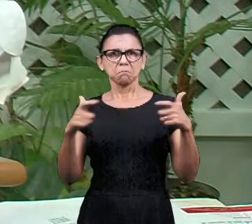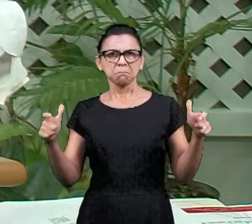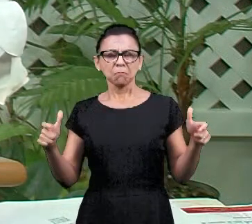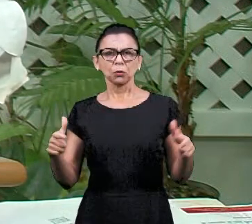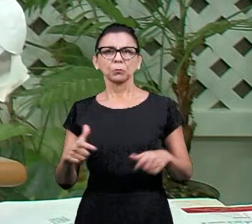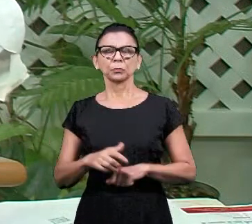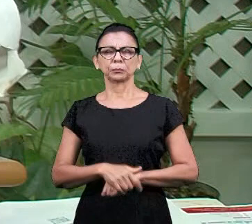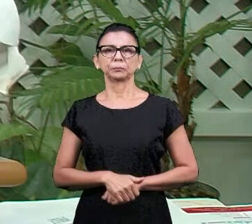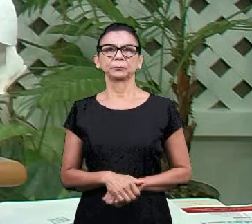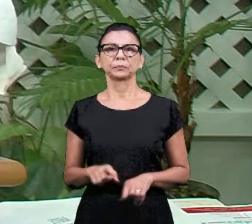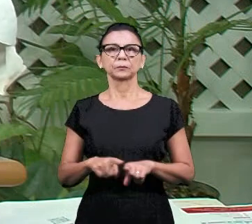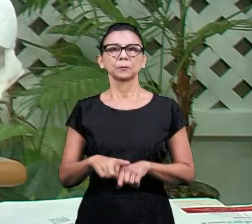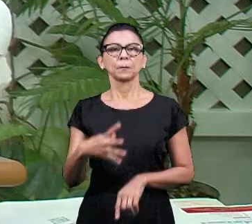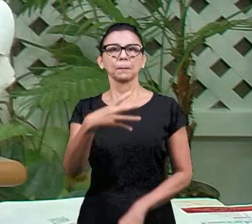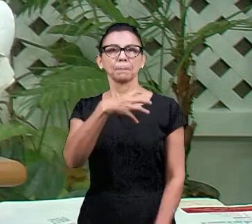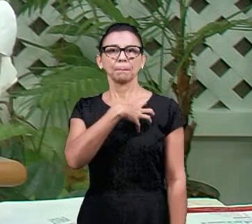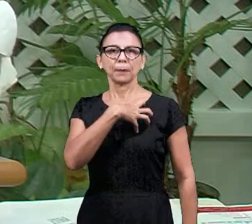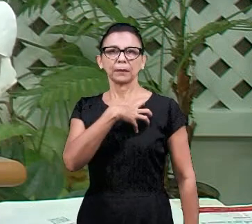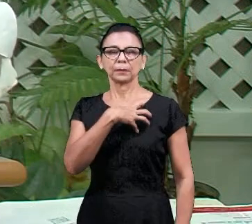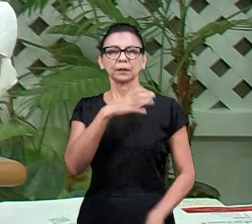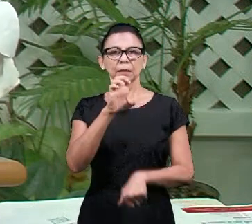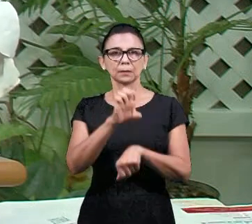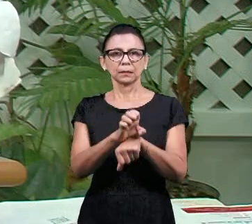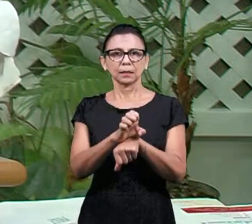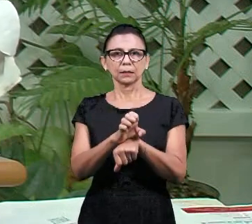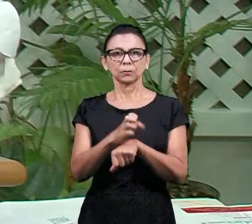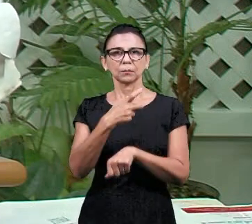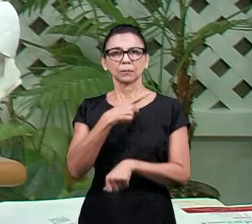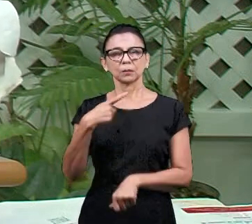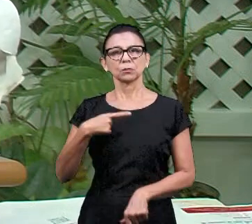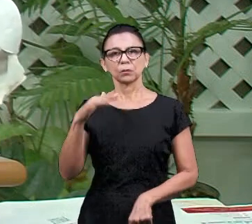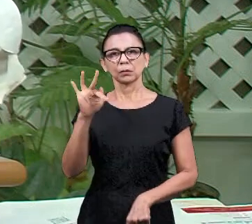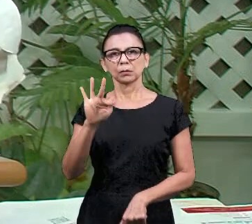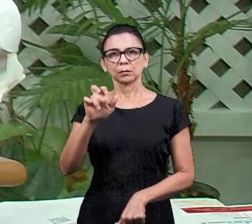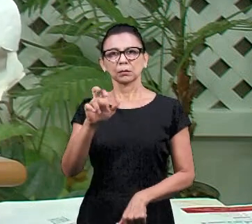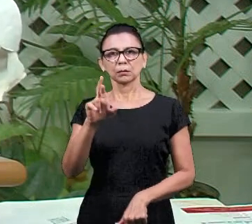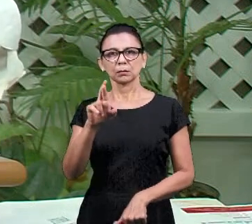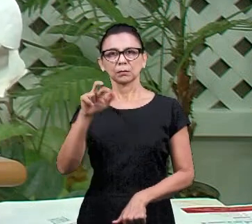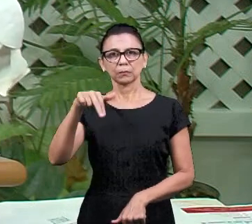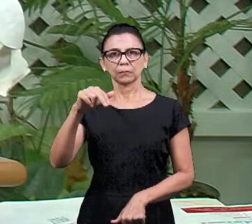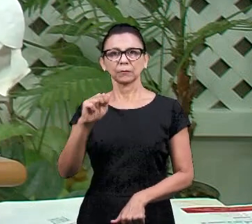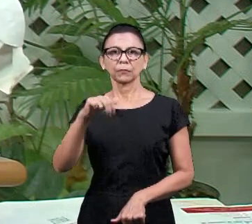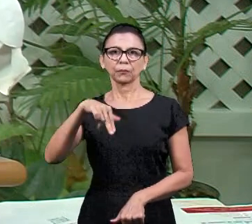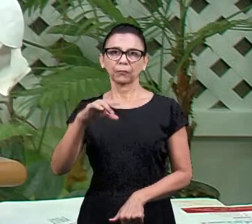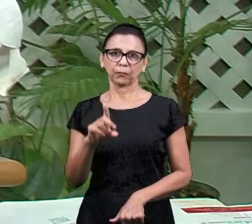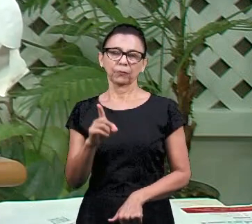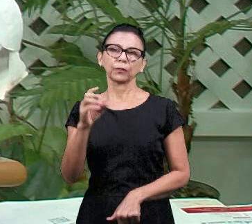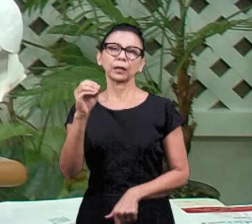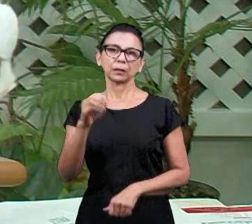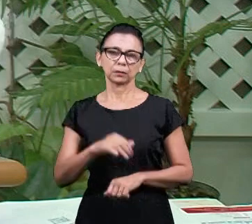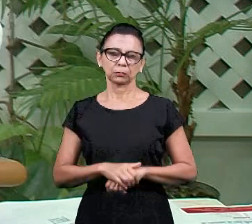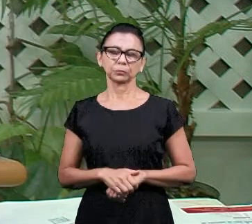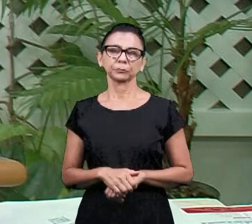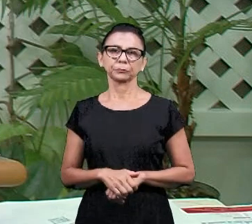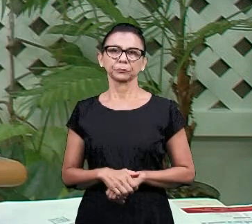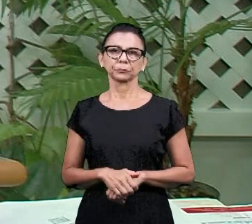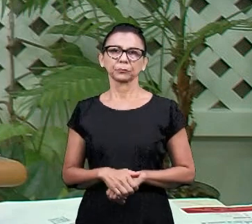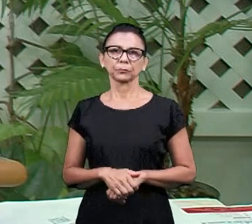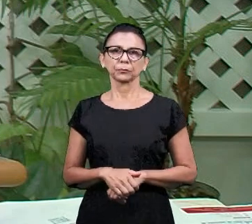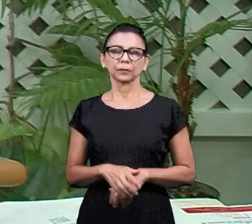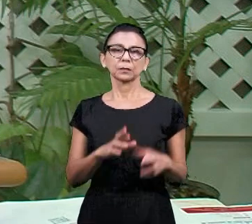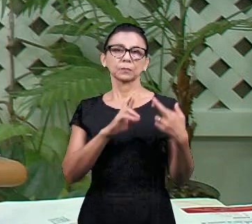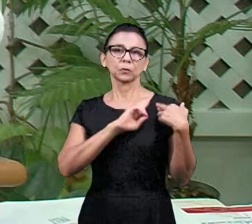Aussi, à Bahia, notre frère, pasteur Fernando Santos, en Salvador. Et au Rio de Janeiro, celui